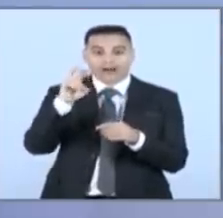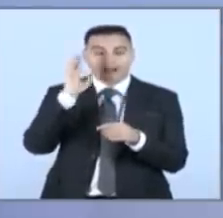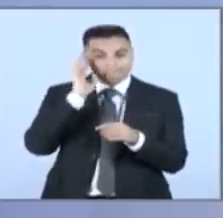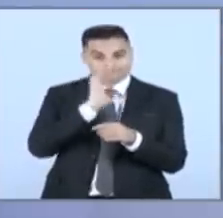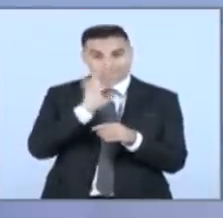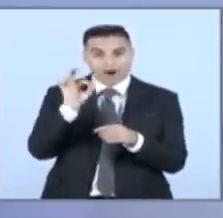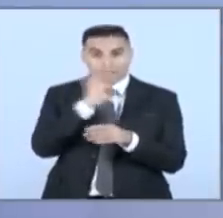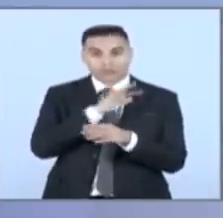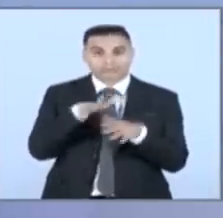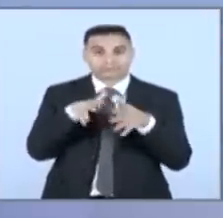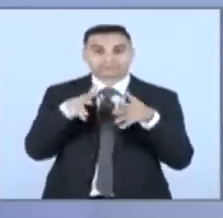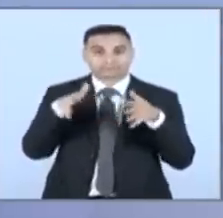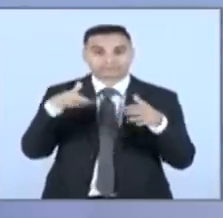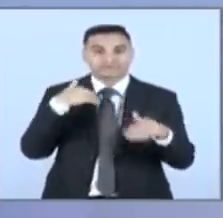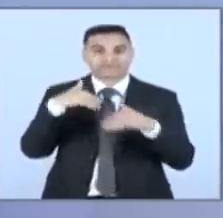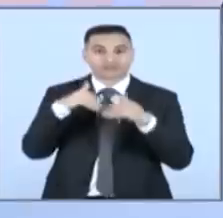بيتي ترند.